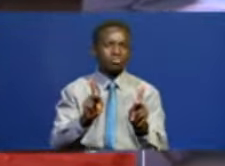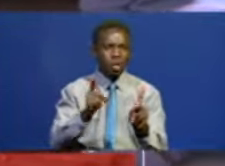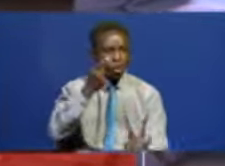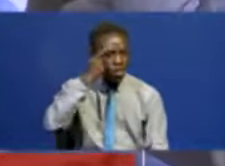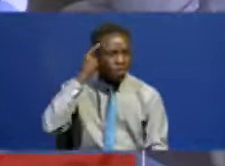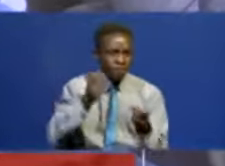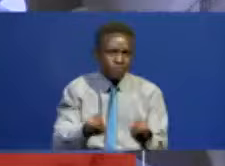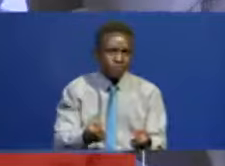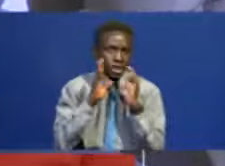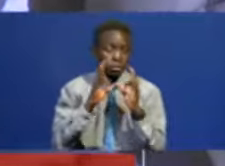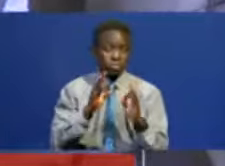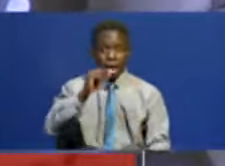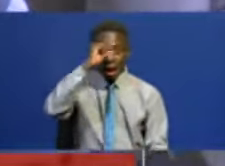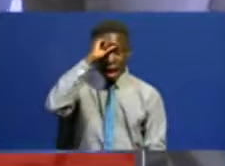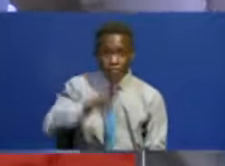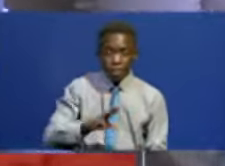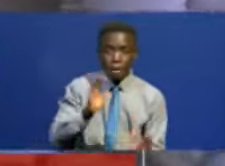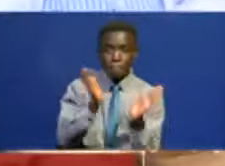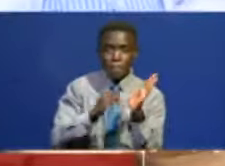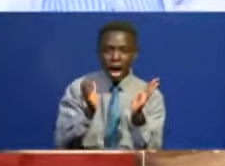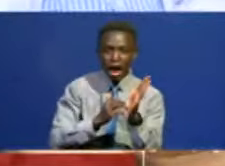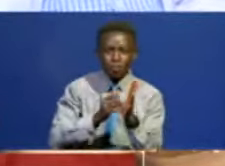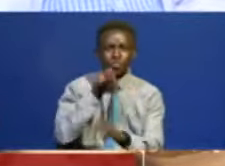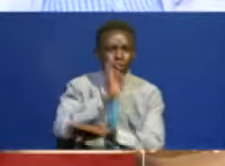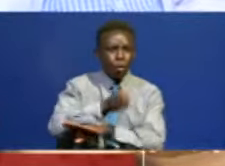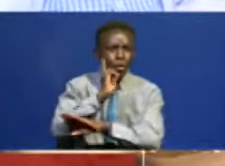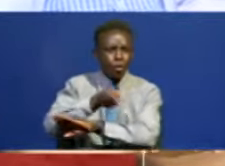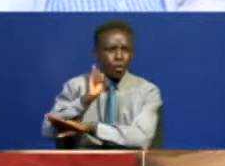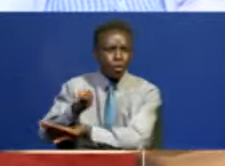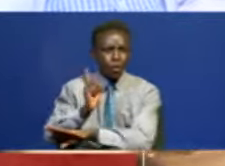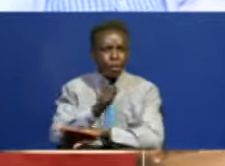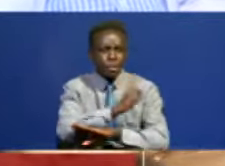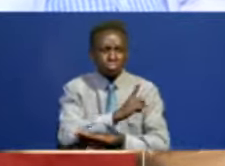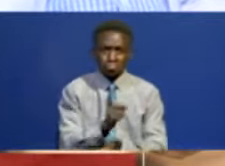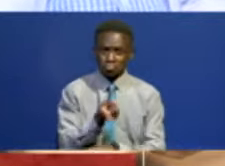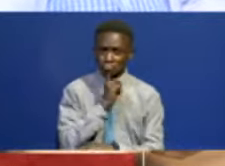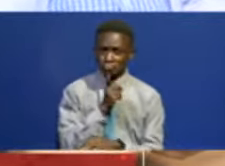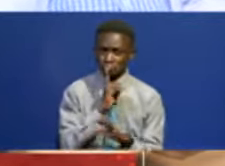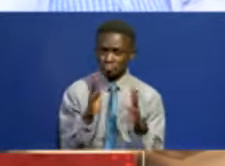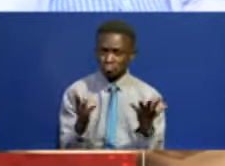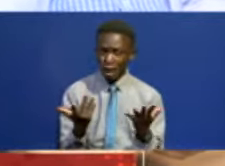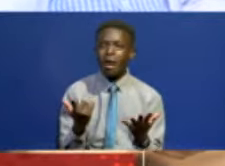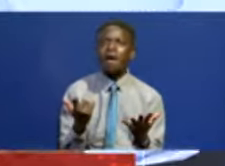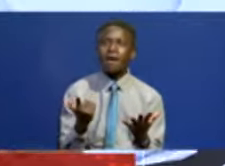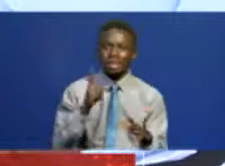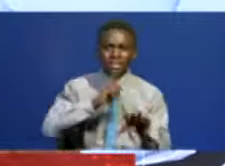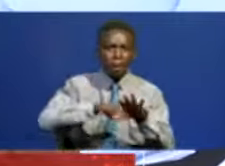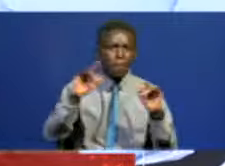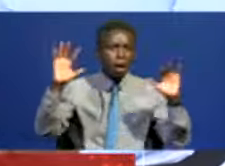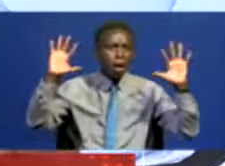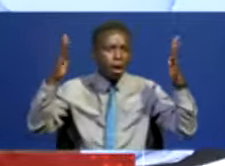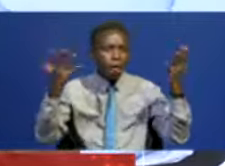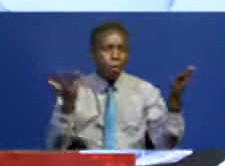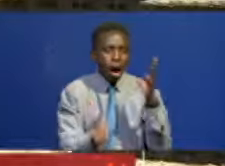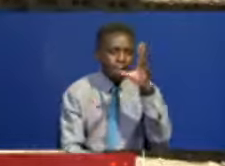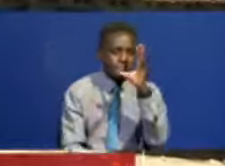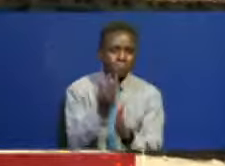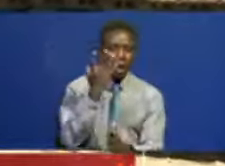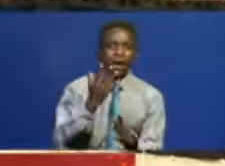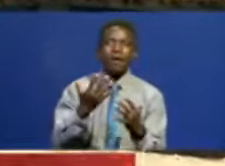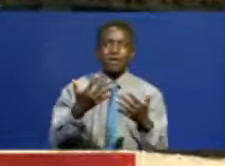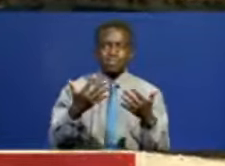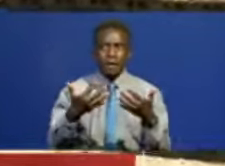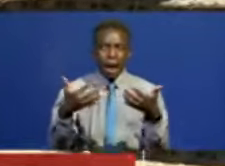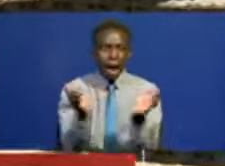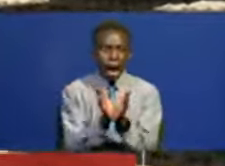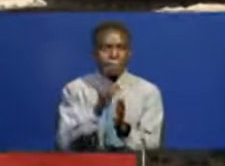gavana wa kaunti ya Machakos analikashifu. Wavinyali asema haya wakati wa sherehe ya uzinduzi wa miradi ya ujenzi wa nyumba ya kampuni ya